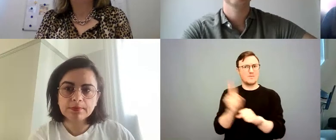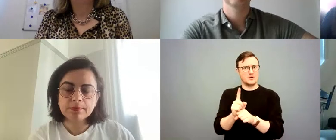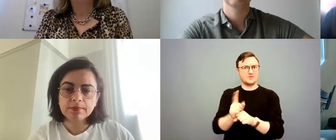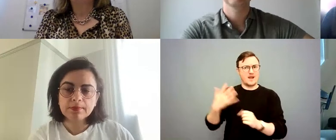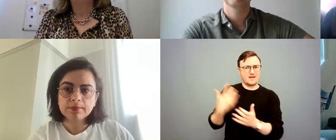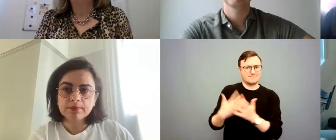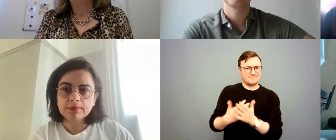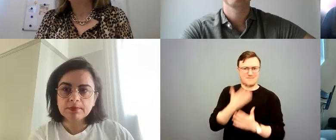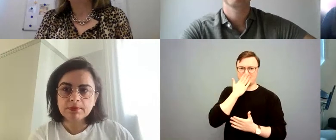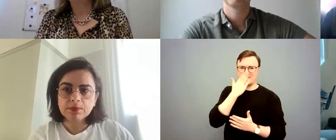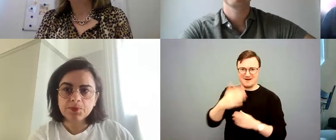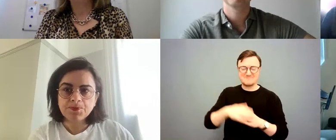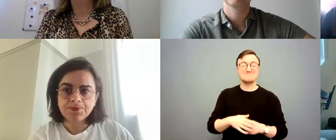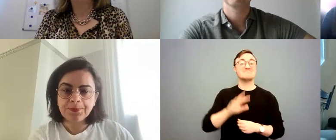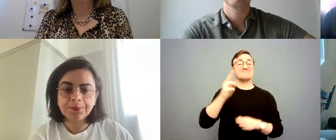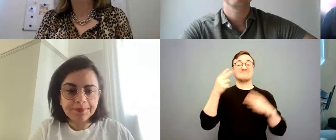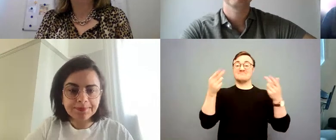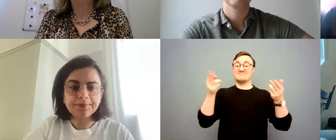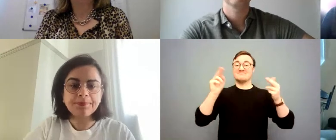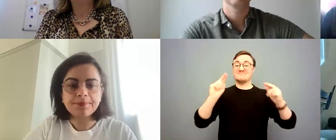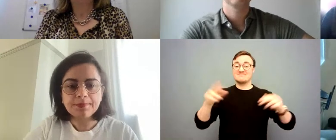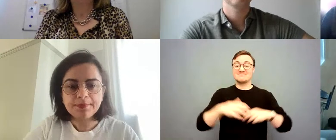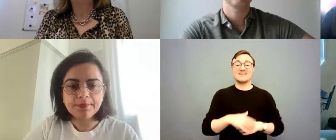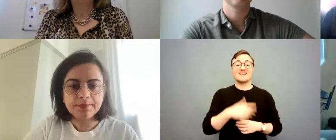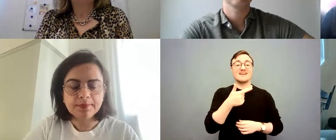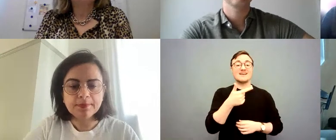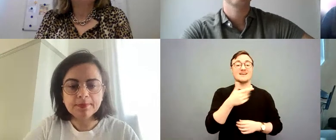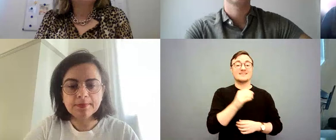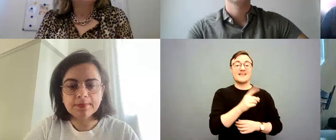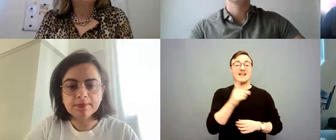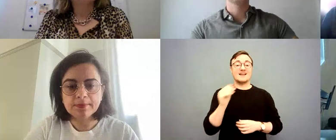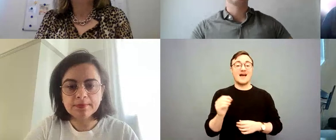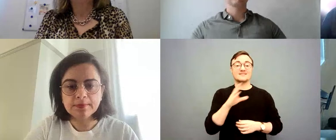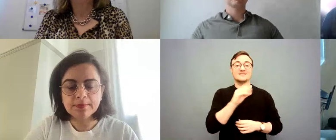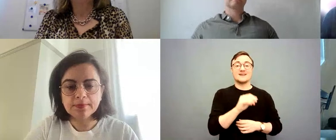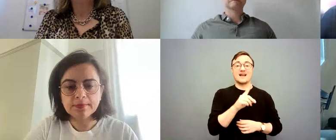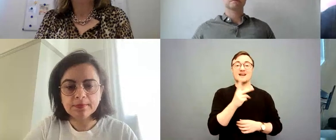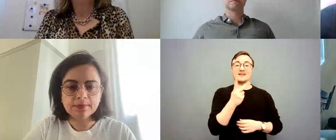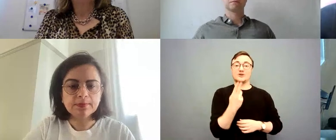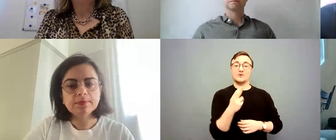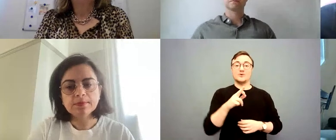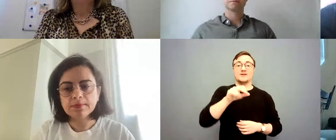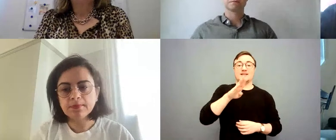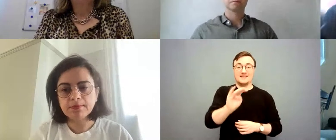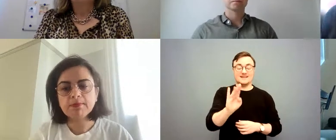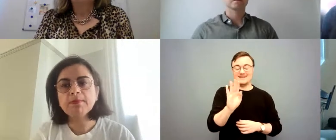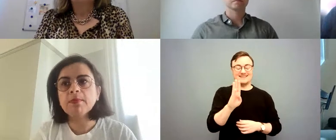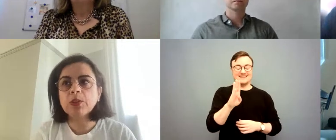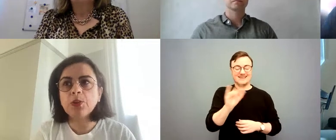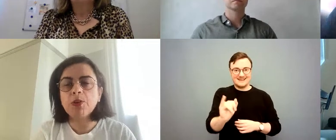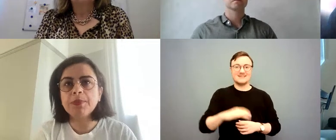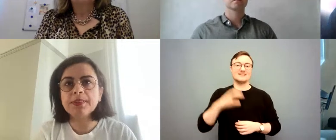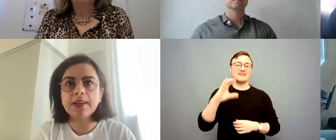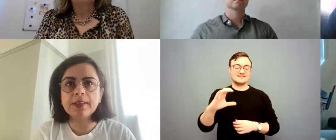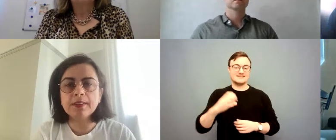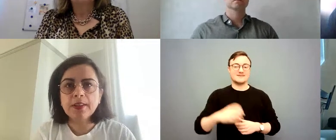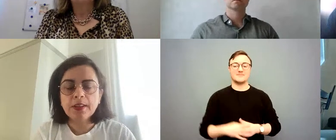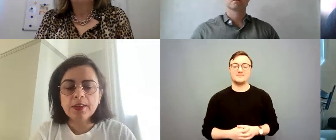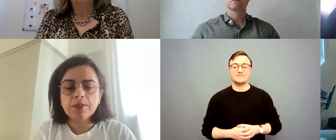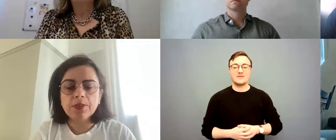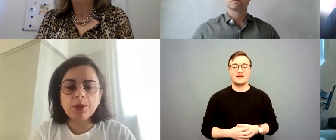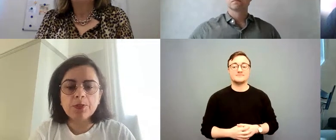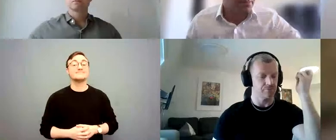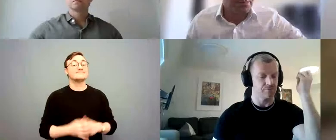Då lämnar jag till Talla Al-Kurdi som representerar Socialdemokraterna. Ja, men